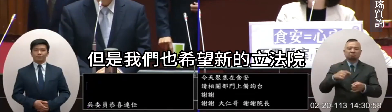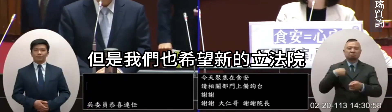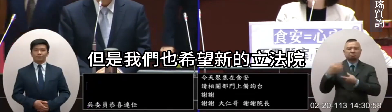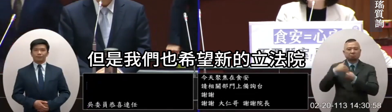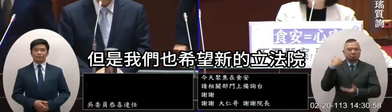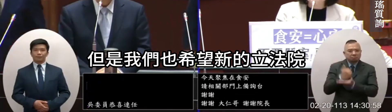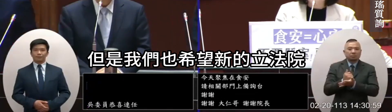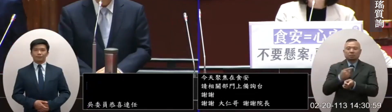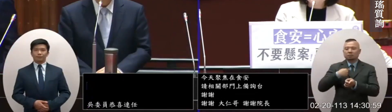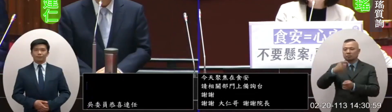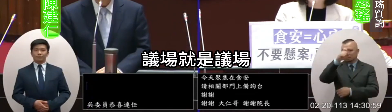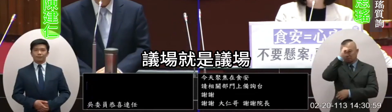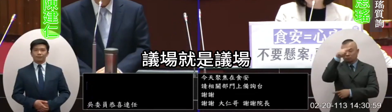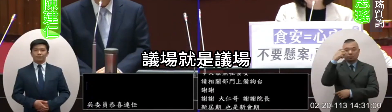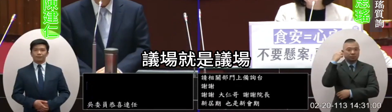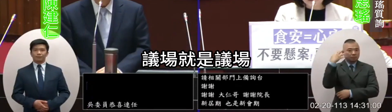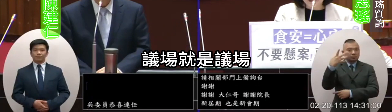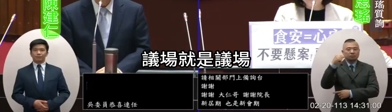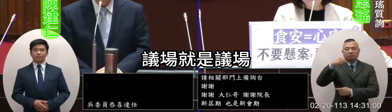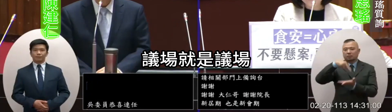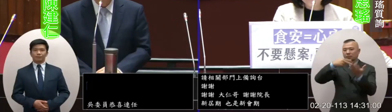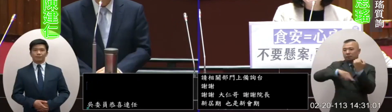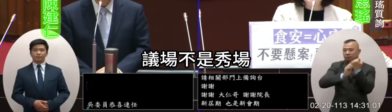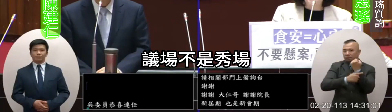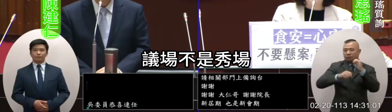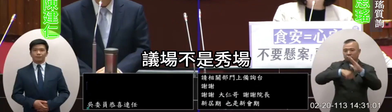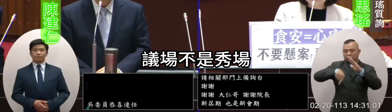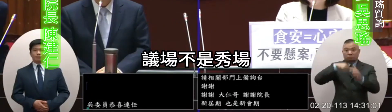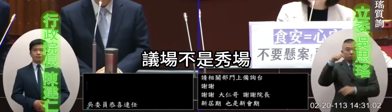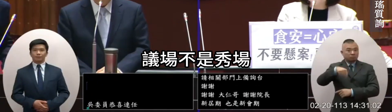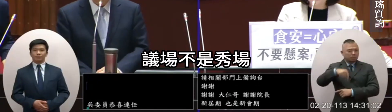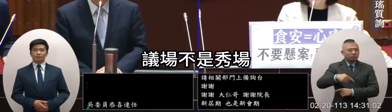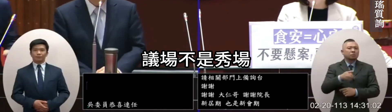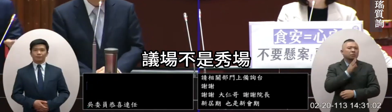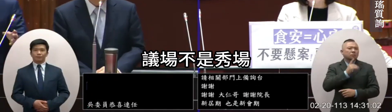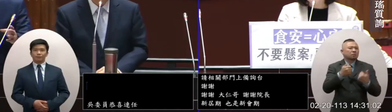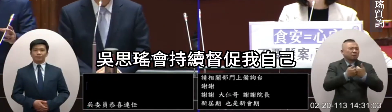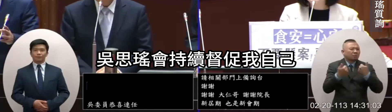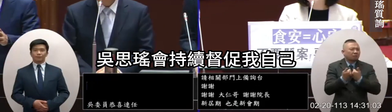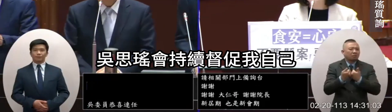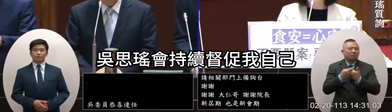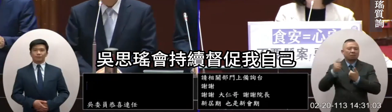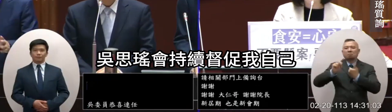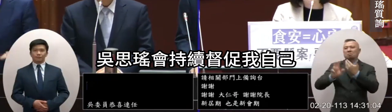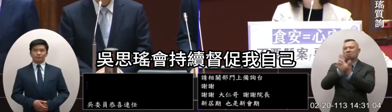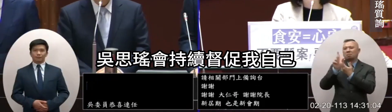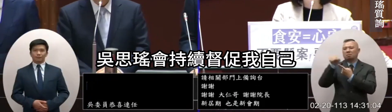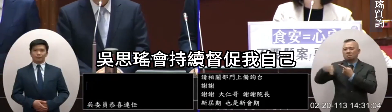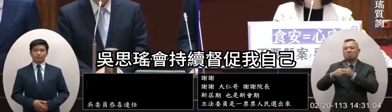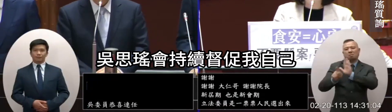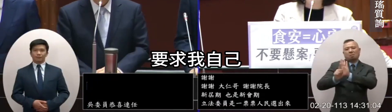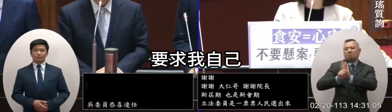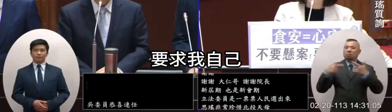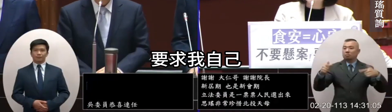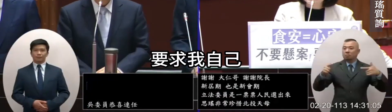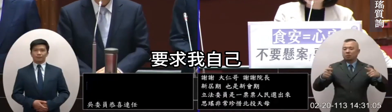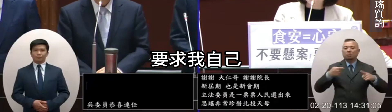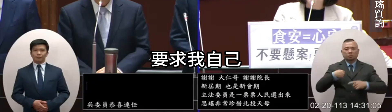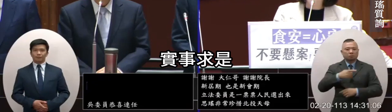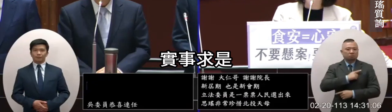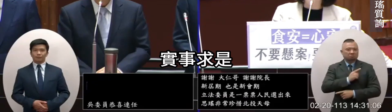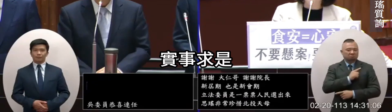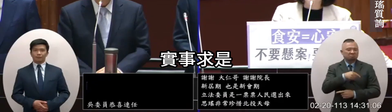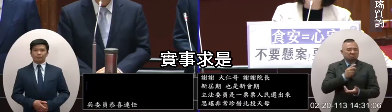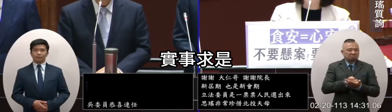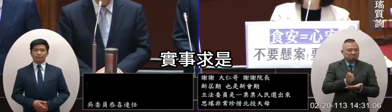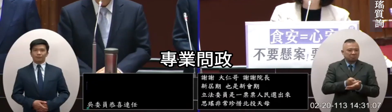新的立法院一场就是一场，一场不是秀场。吴思瑶会持续督促我自己，要求我自己